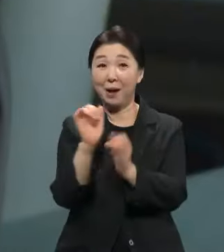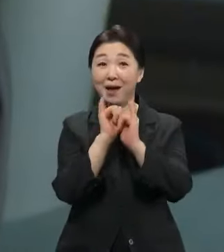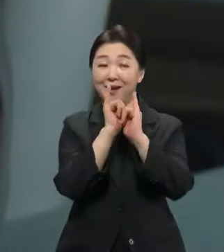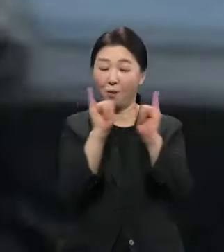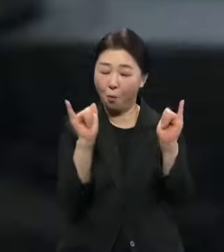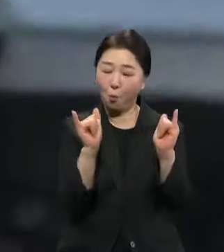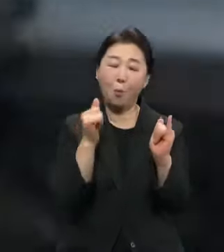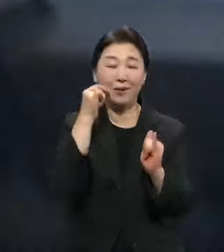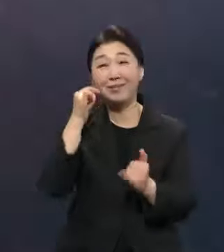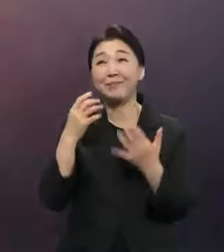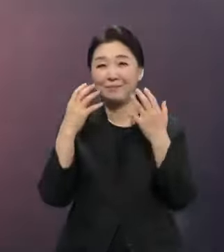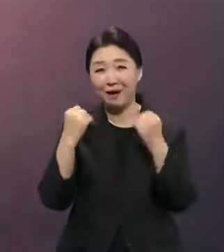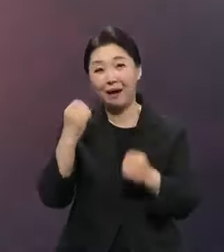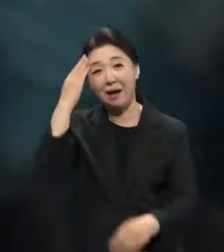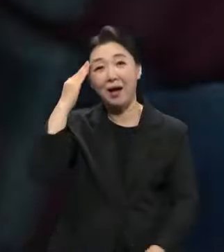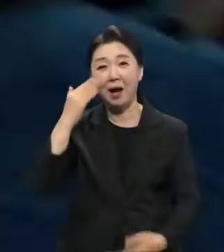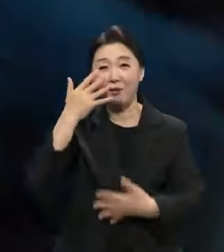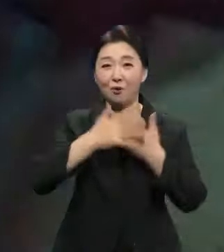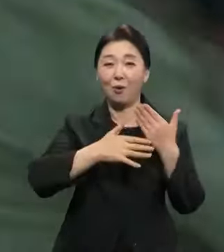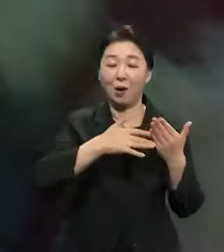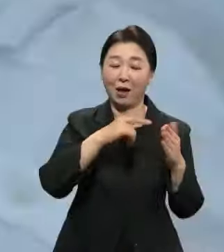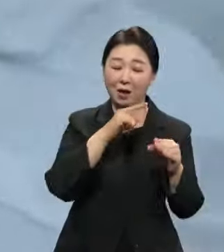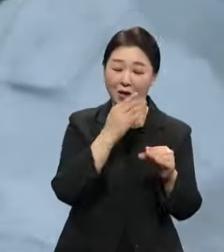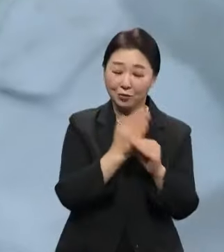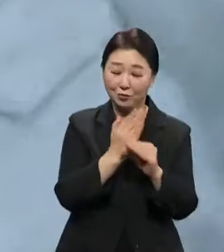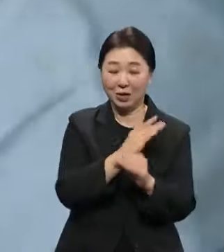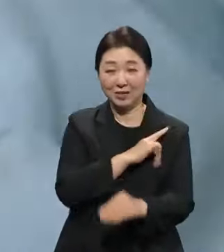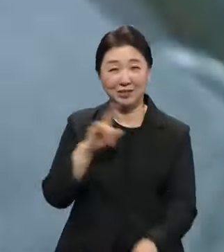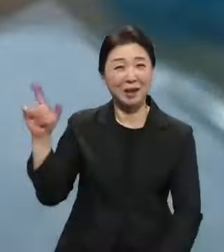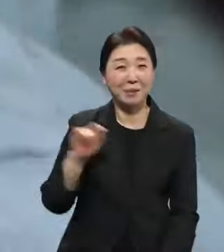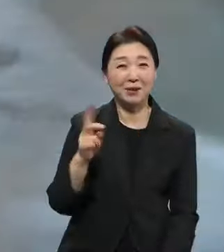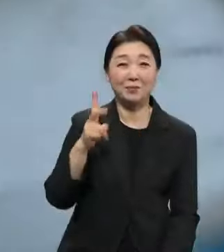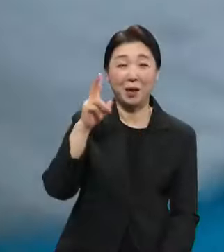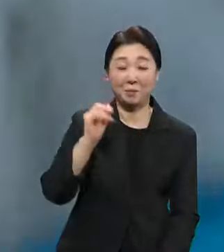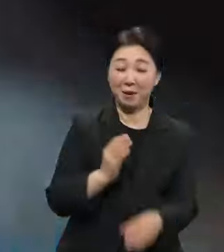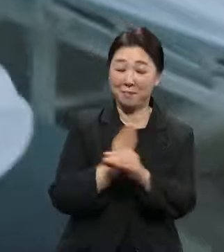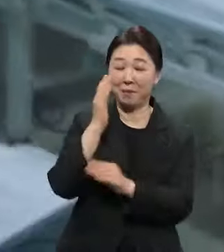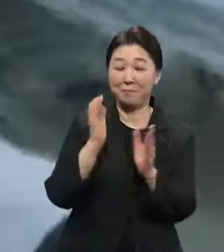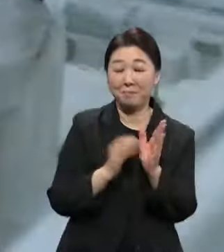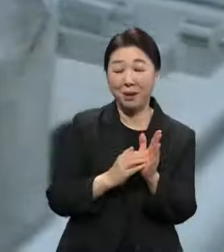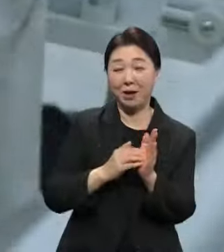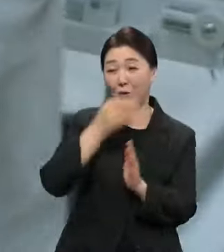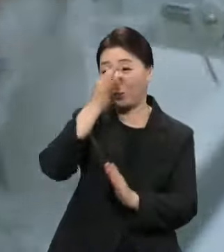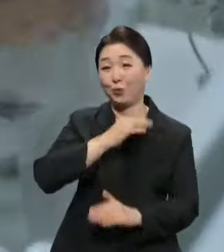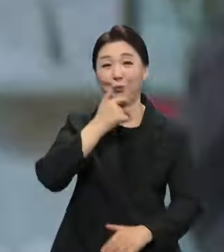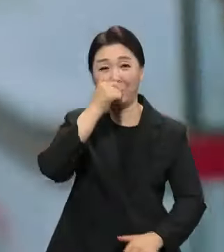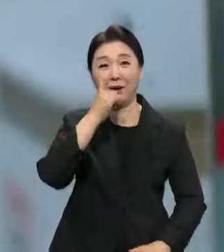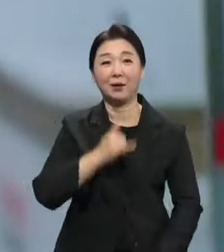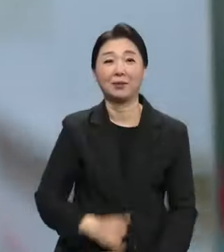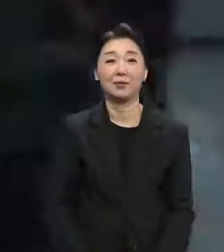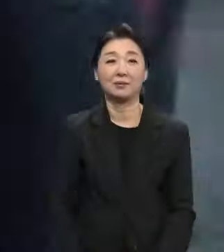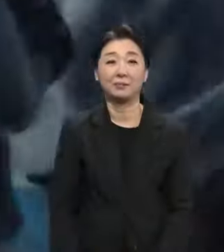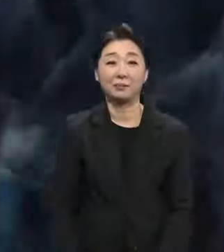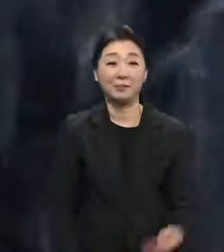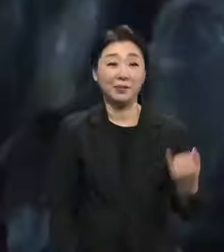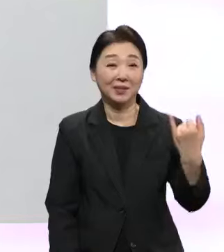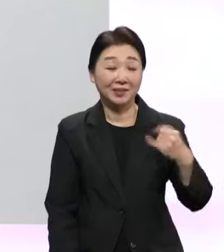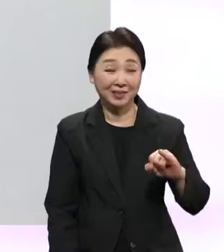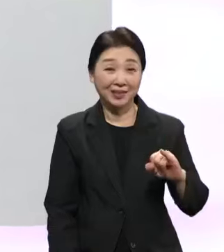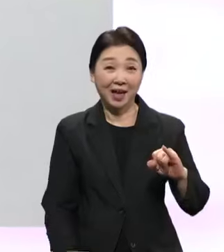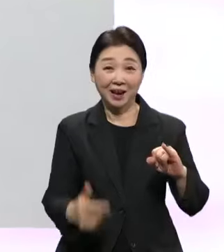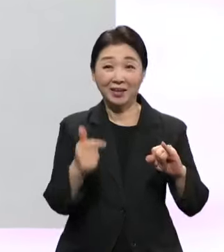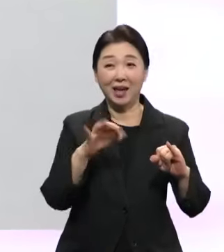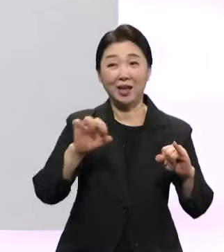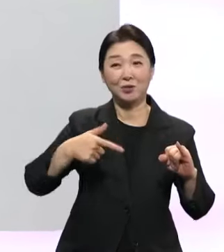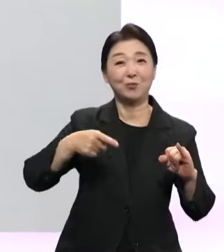중입니다. 한국 영화 중에 가장 빠른 속도로 200만을 돌파해 손익분기점에도 가까워졌는데요. 딸이 하츄핑의